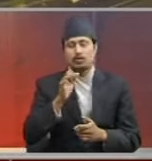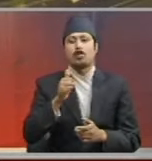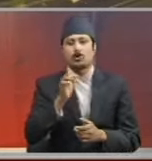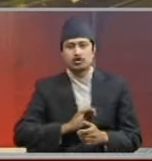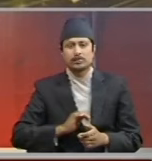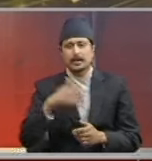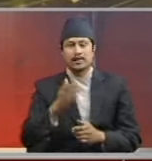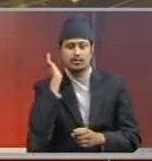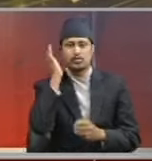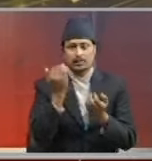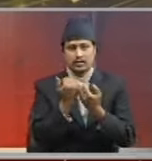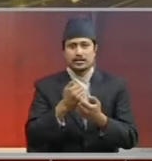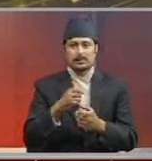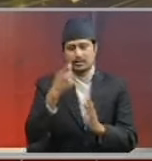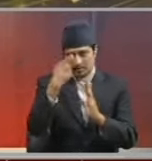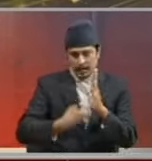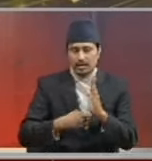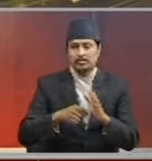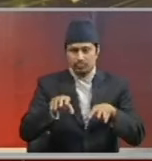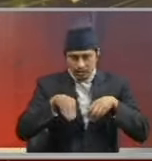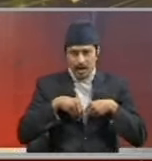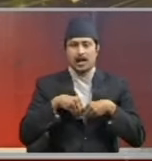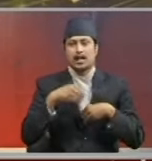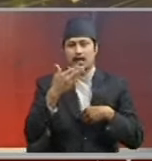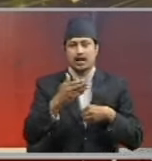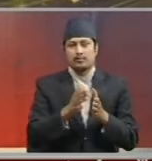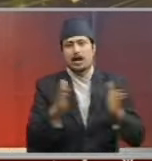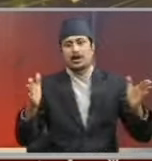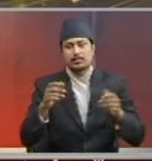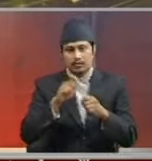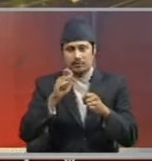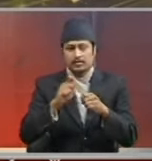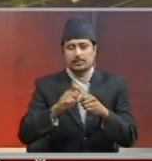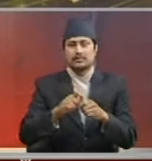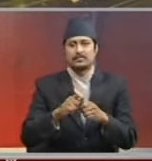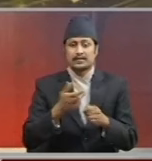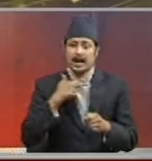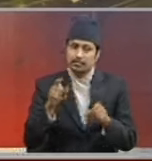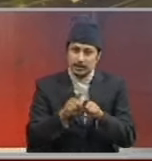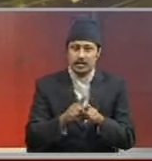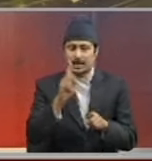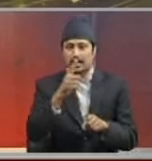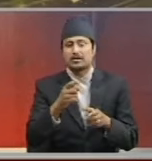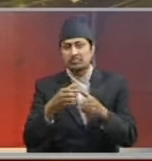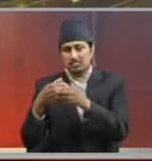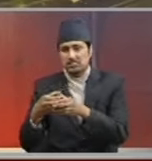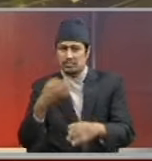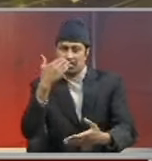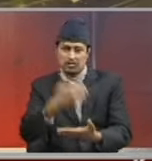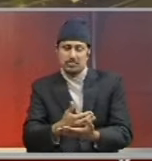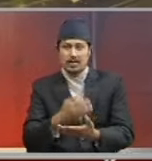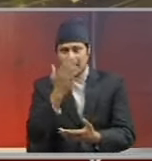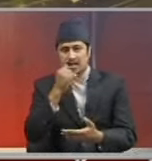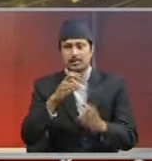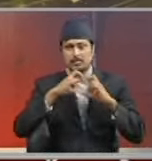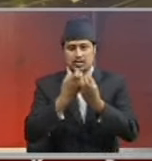असन्तुष्टिलाई सम्बोधन गर्दै संविधानको स्वीकार्यतालाई फराकिलो बनाउन चाहँदा चाहँदै पनि एक पक्षको अवरोधका कारण